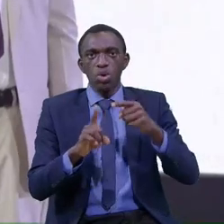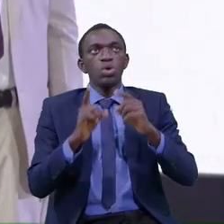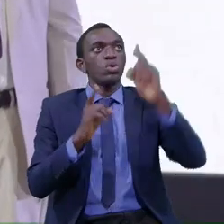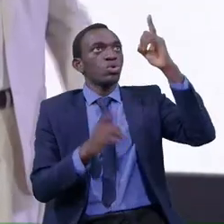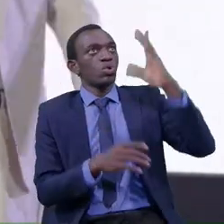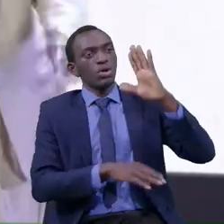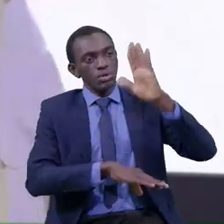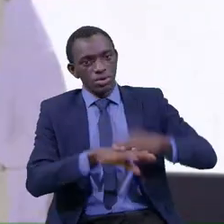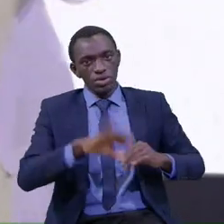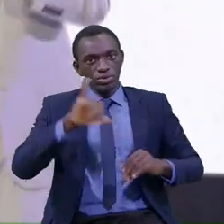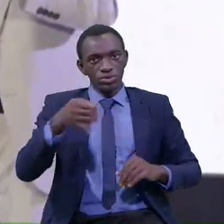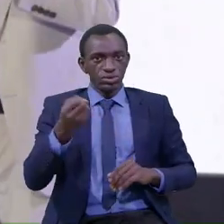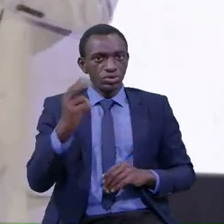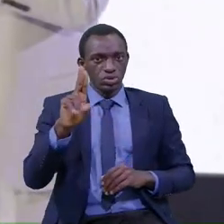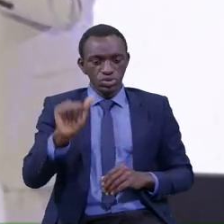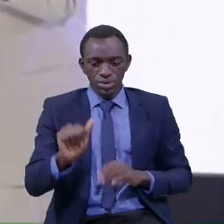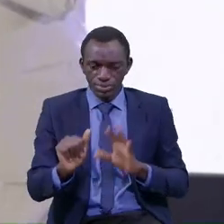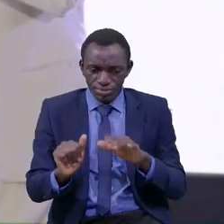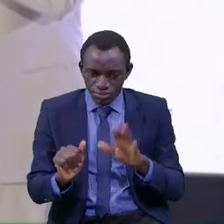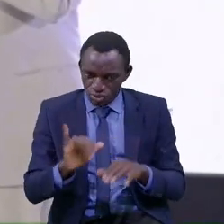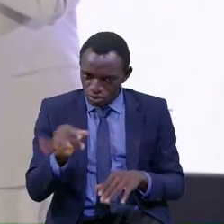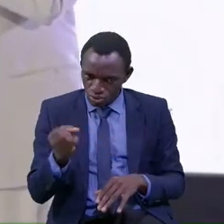Moïse, mon serviteur, est parti.